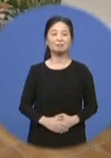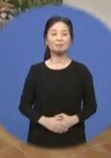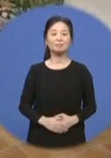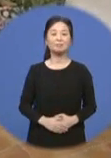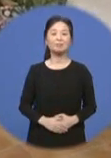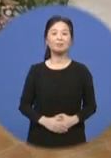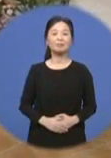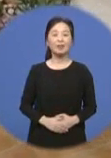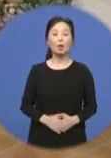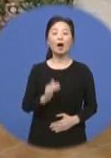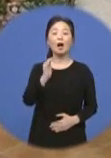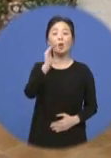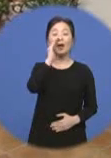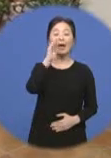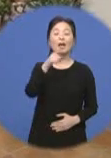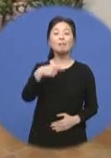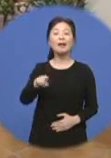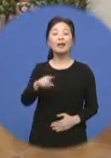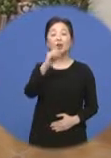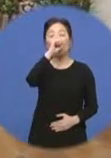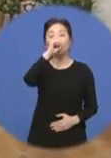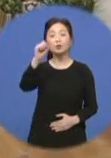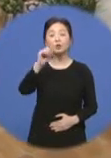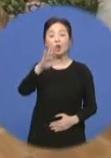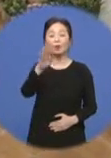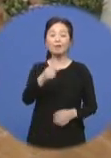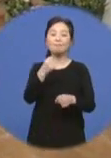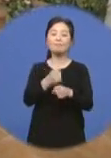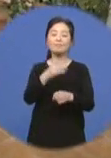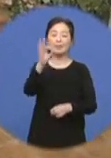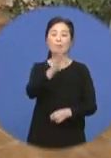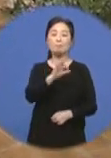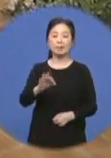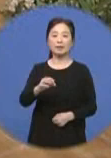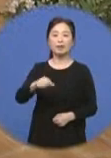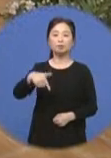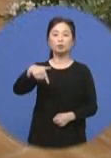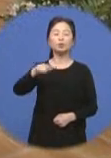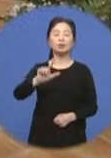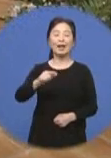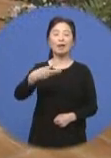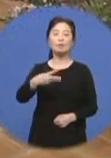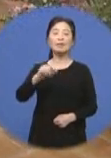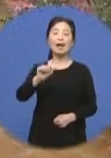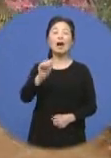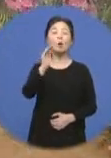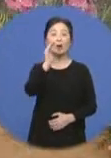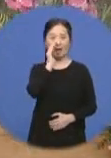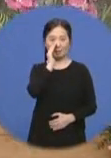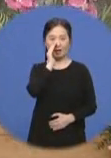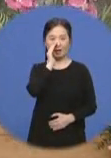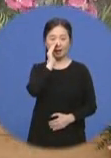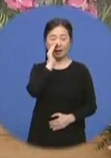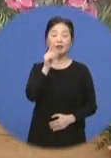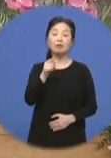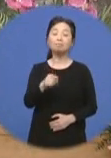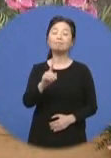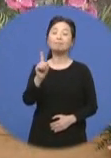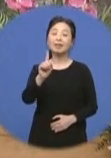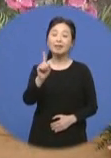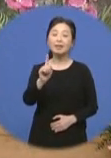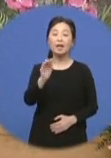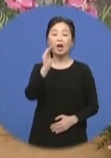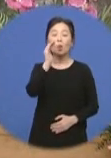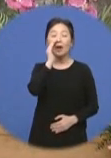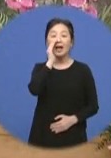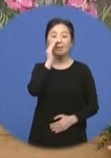それでは和歌山県優良県産品プレミア和歌山を紹介します。プレミア和歌山とは和歌山県内